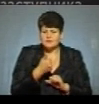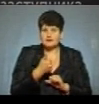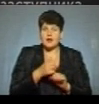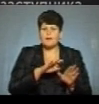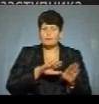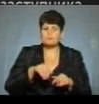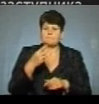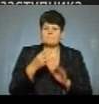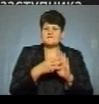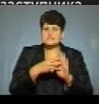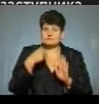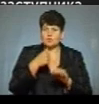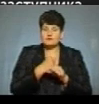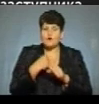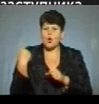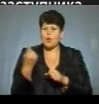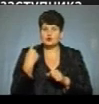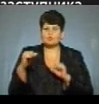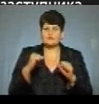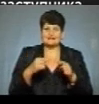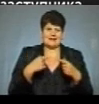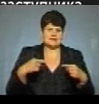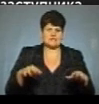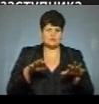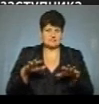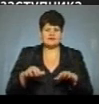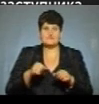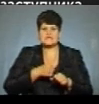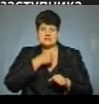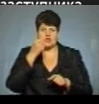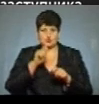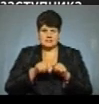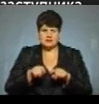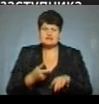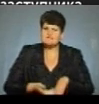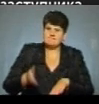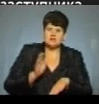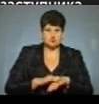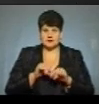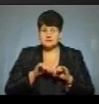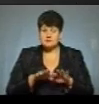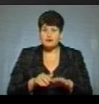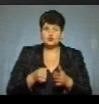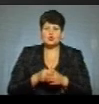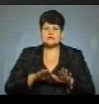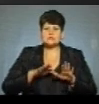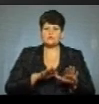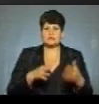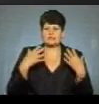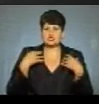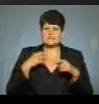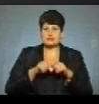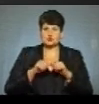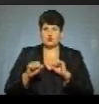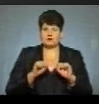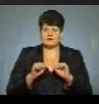8 років працював в обласному управлінні на різних посадах – від старшого слідчого з особливо важких справ до заступника начальника слідчого управління.